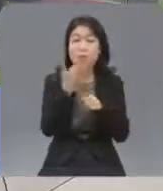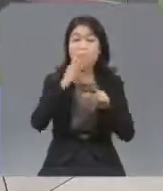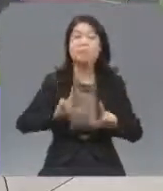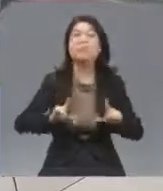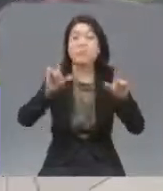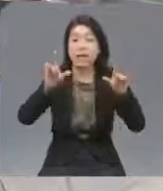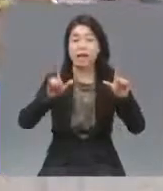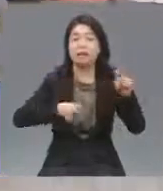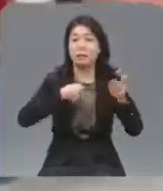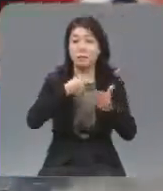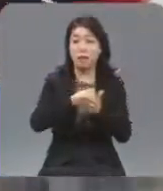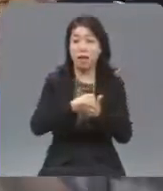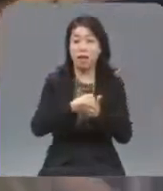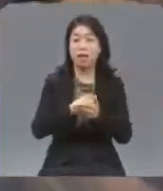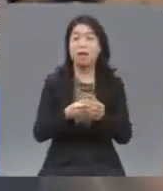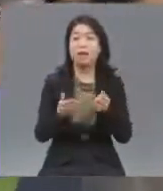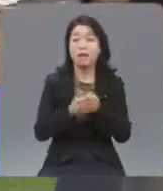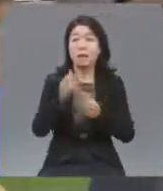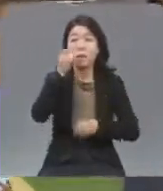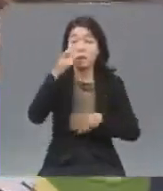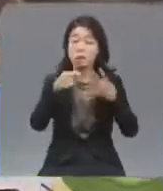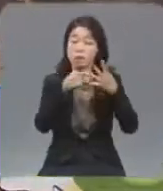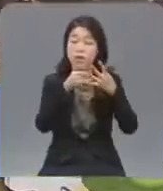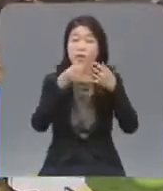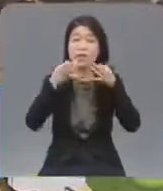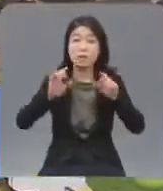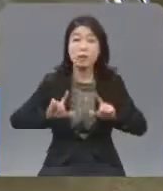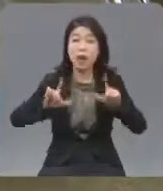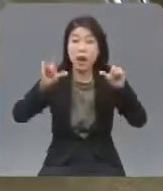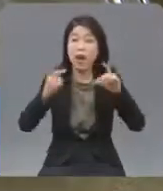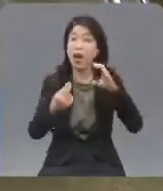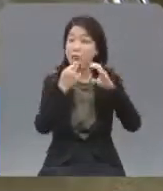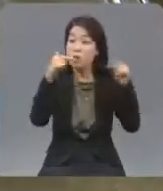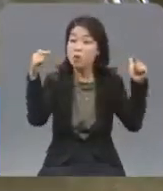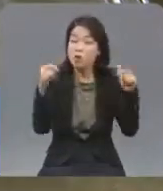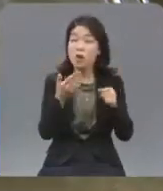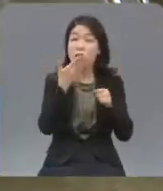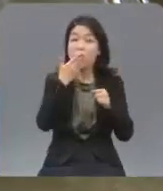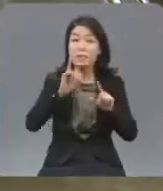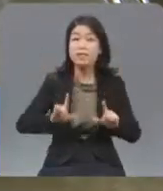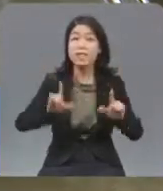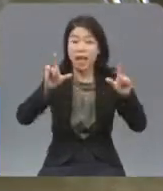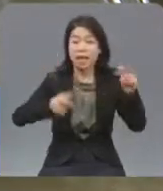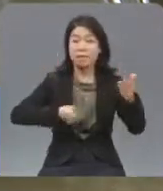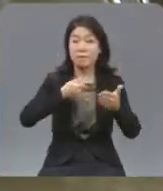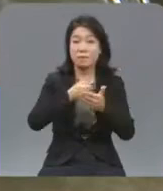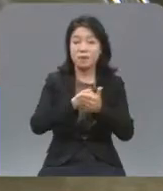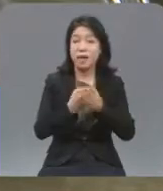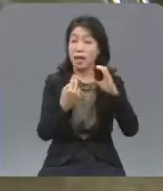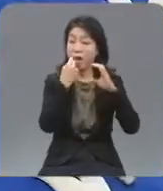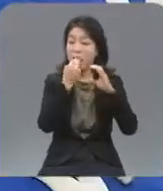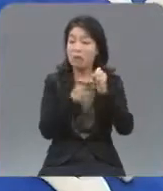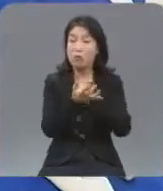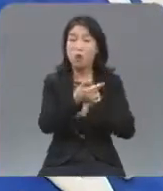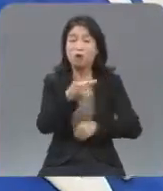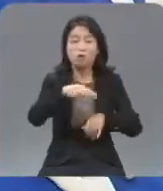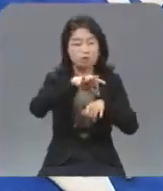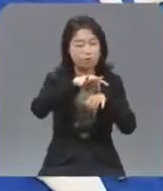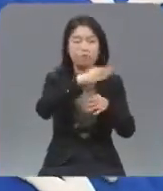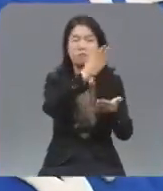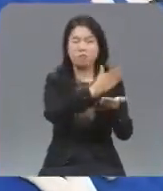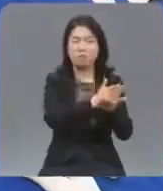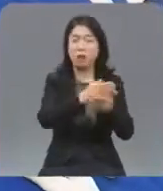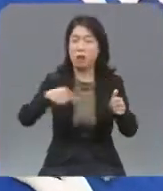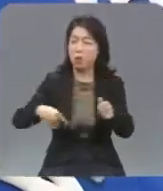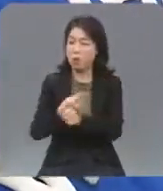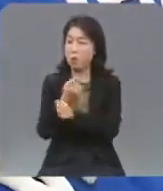이에 따라 전남교육청은 매월 셋째 주 금요일을 저탄소 학교 급식의 날로 정하고 탄소 배출이 높은 육고기를 제외한